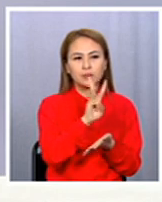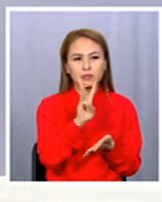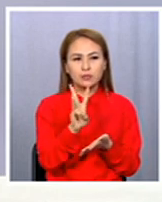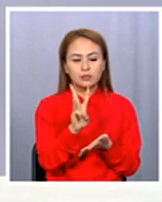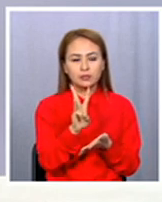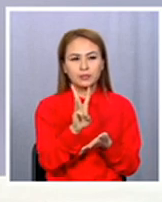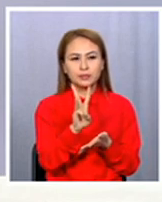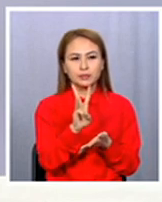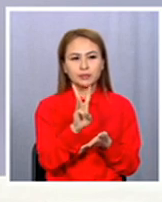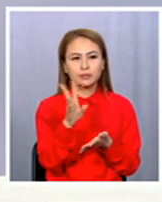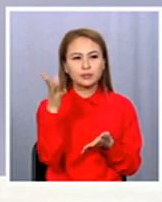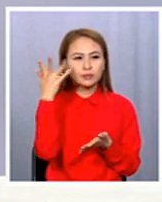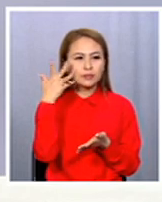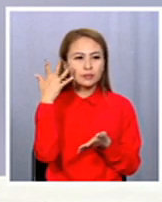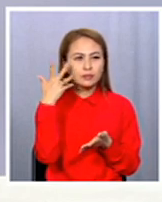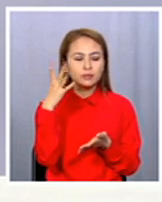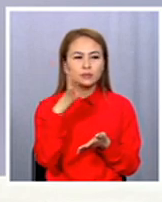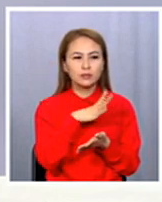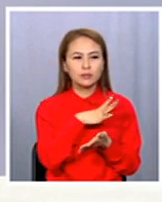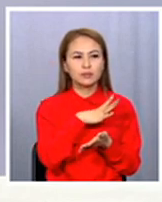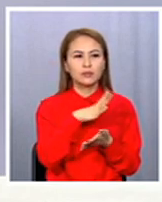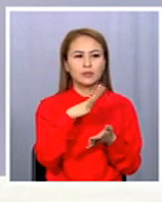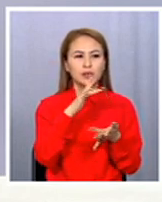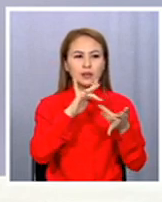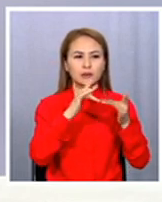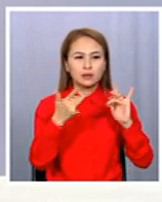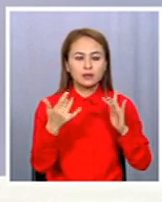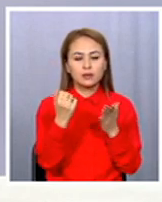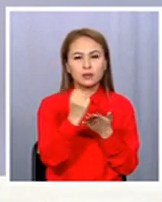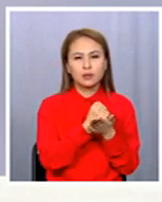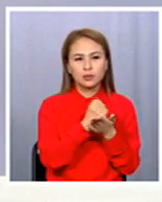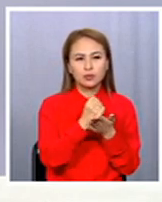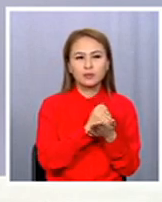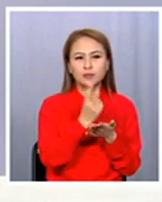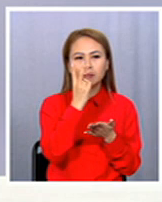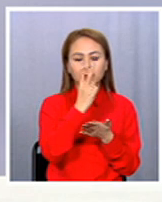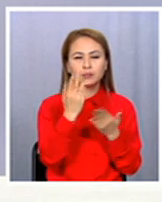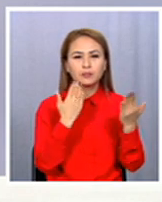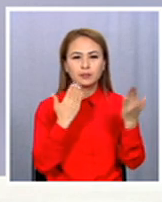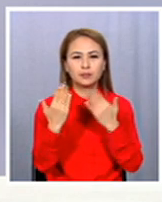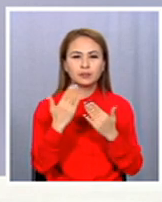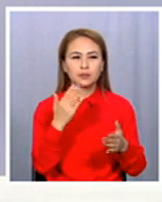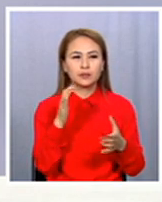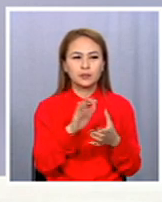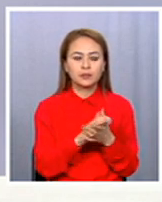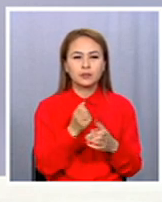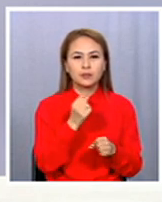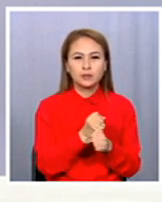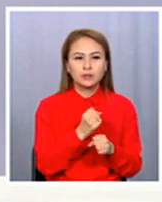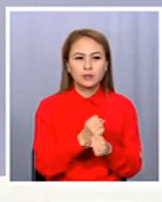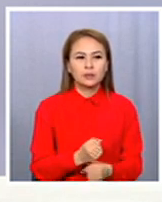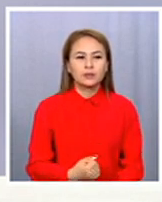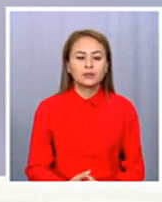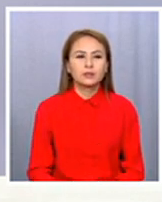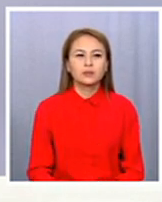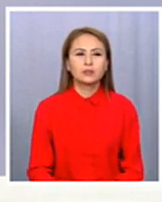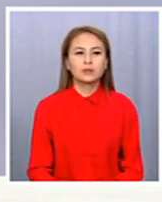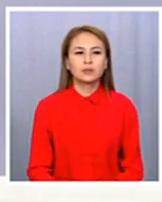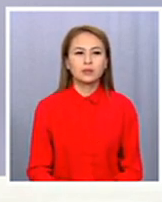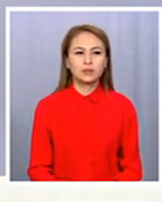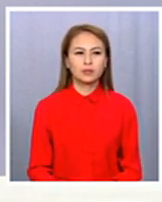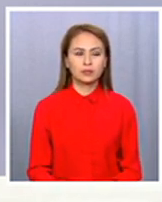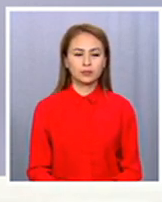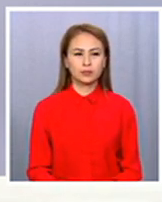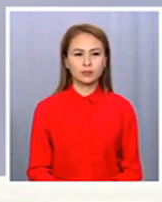Яғни 3W серверлері мен интернет ресурстар арасында қарым-қатынас жасалады. Біз бұл қарым-қатынасты дәл